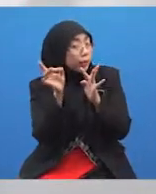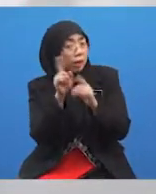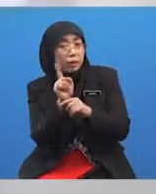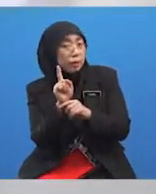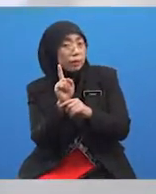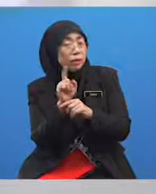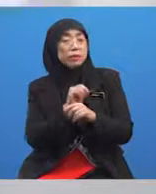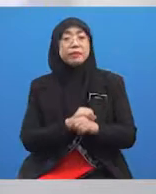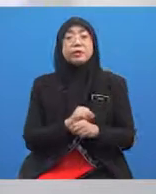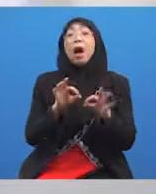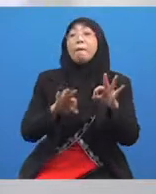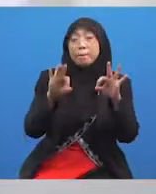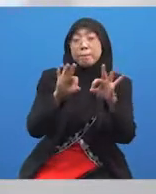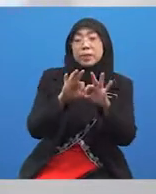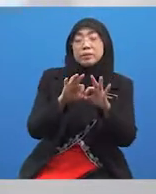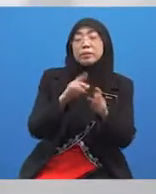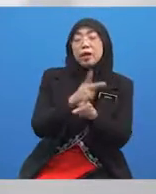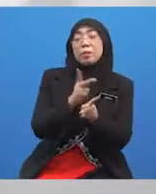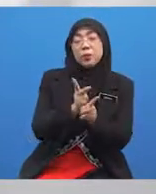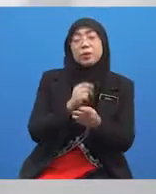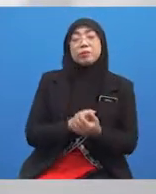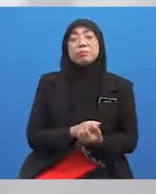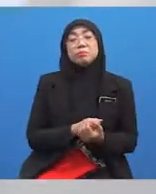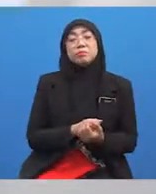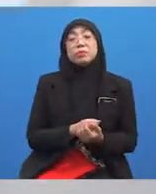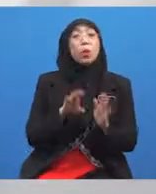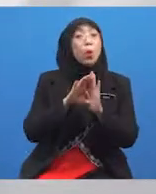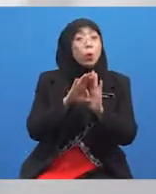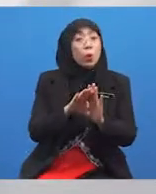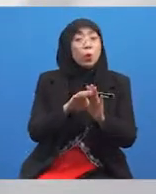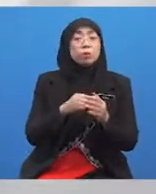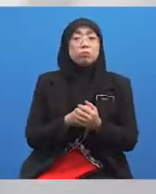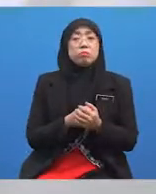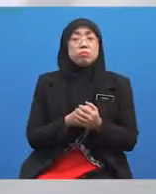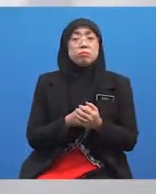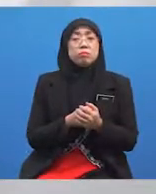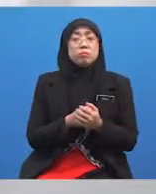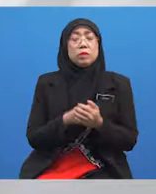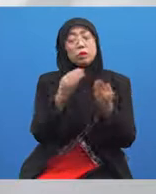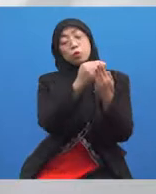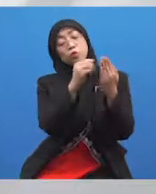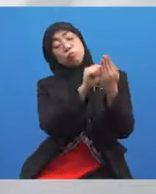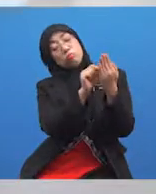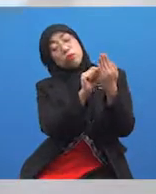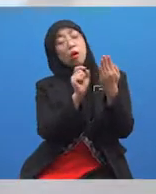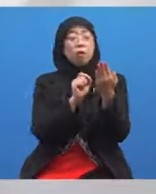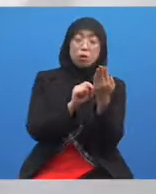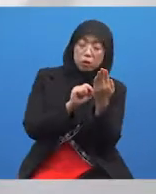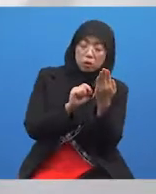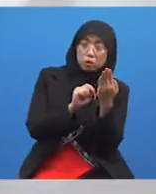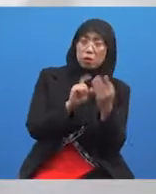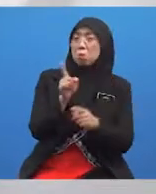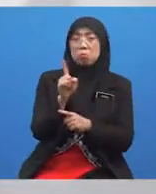ada di pasaran tentang produk yang hendak dibeli. Contoh, pelanggan mula menyelaraikan kebaikan dan kelemahan